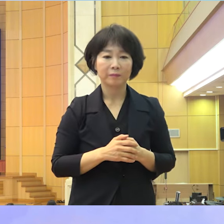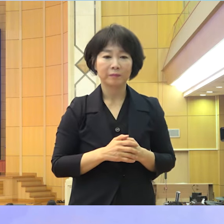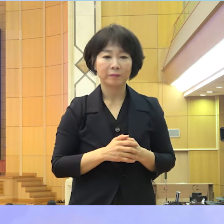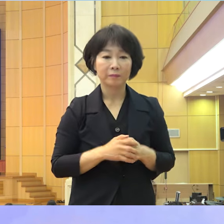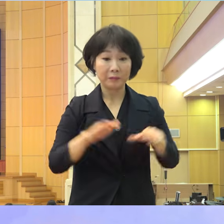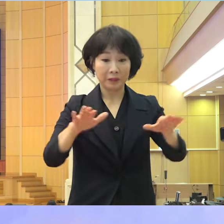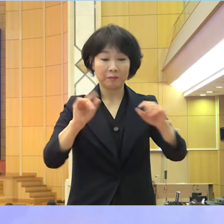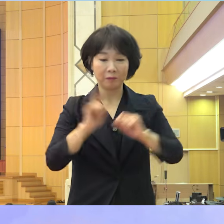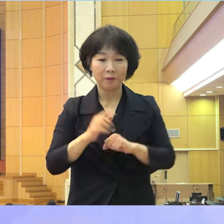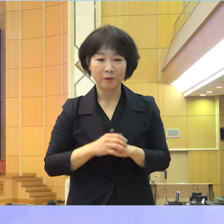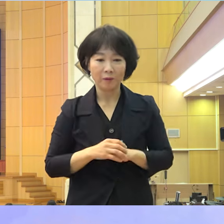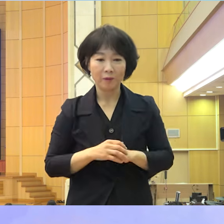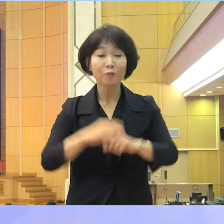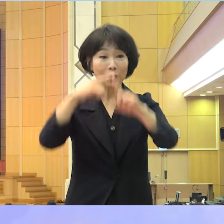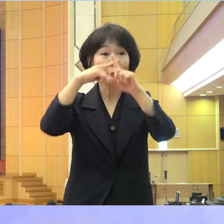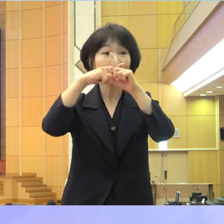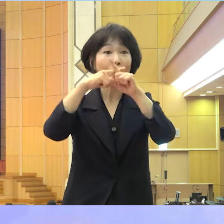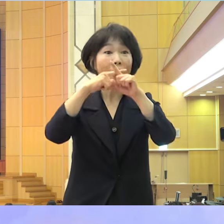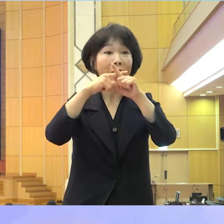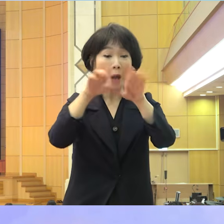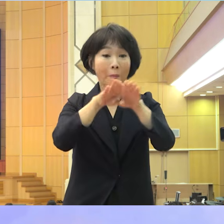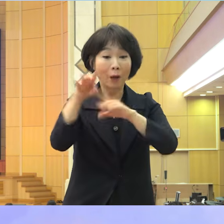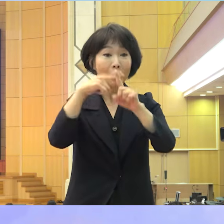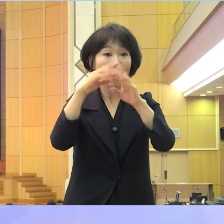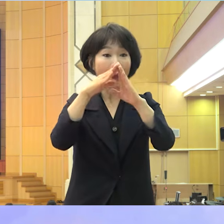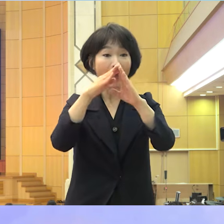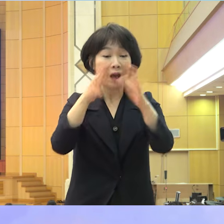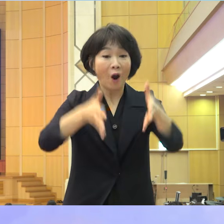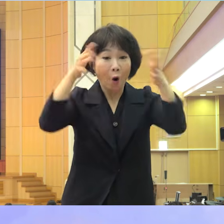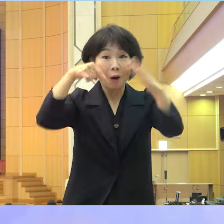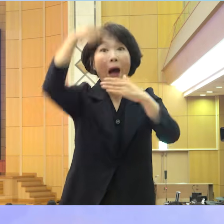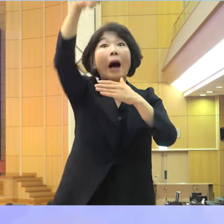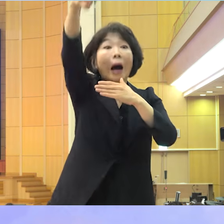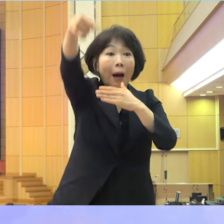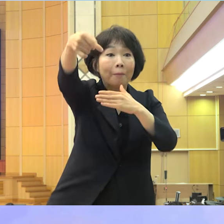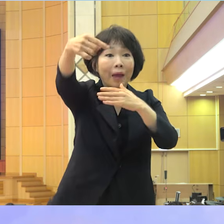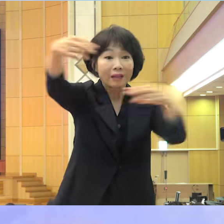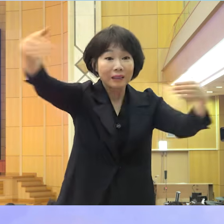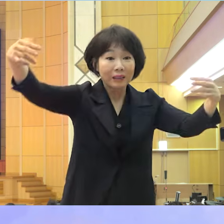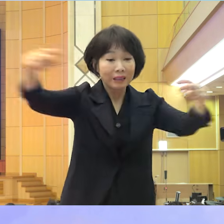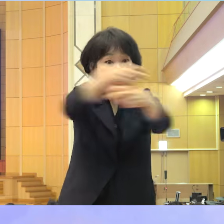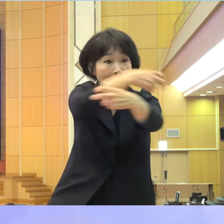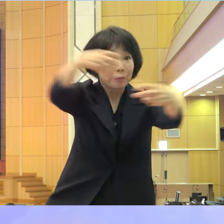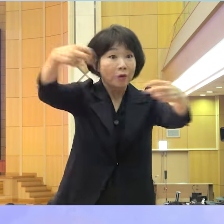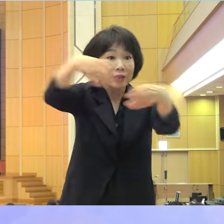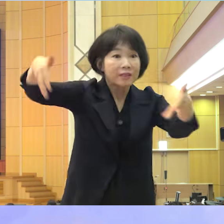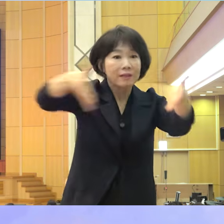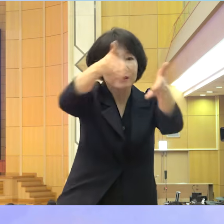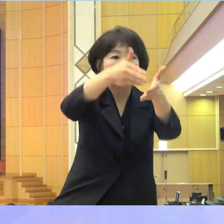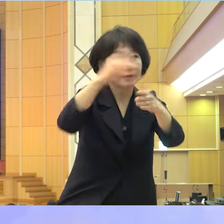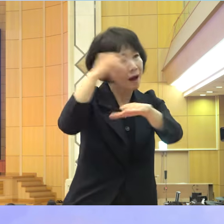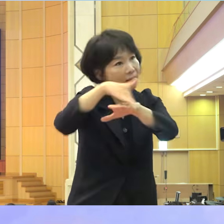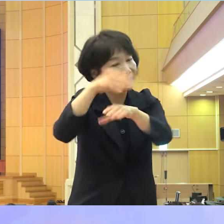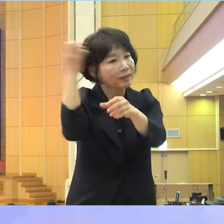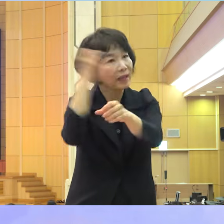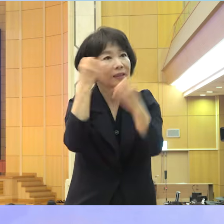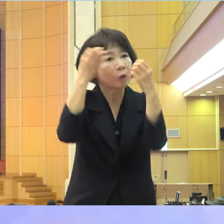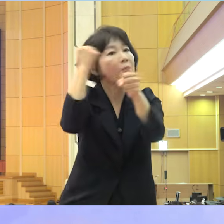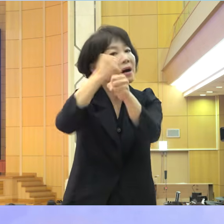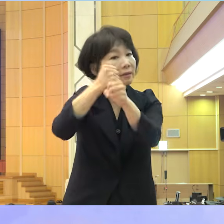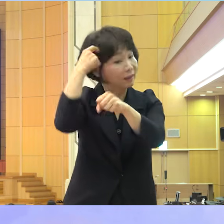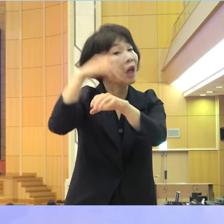지금 현재는 굴다리 곧 지나갈 때 인도도 필요 없어. 인도도 다시 만들고 도로도 다시 만들고 그렇게